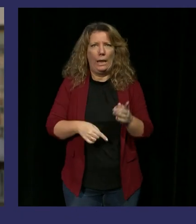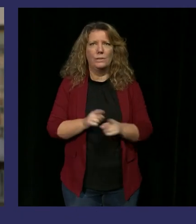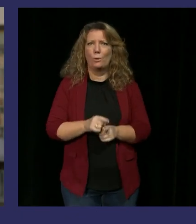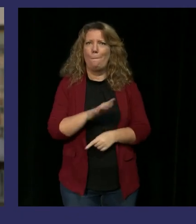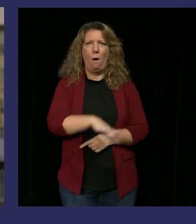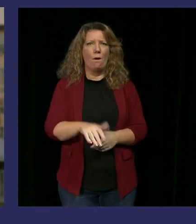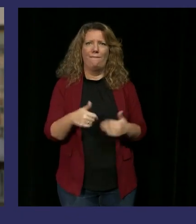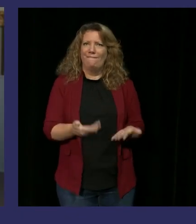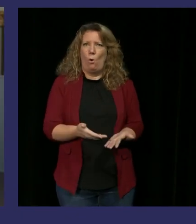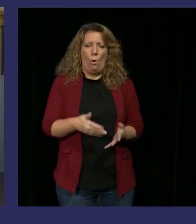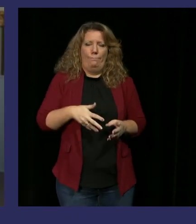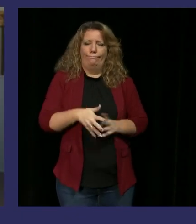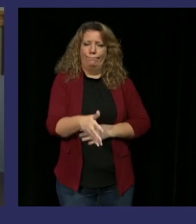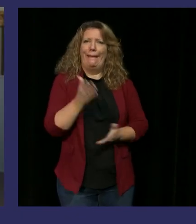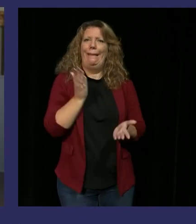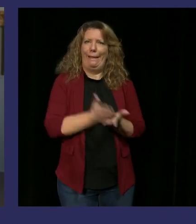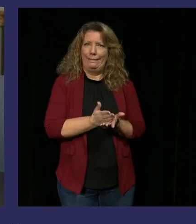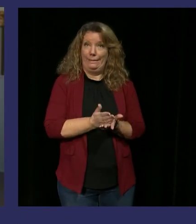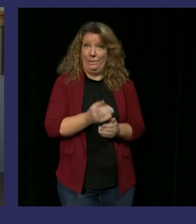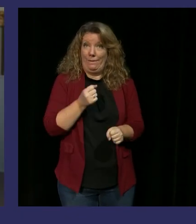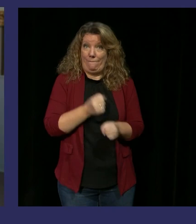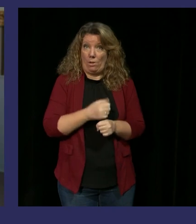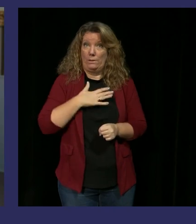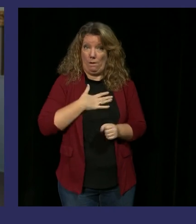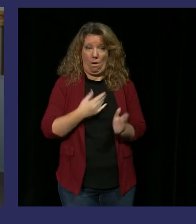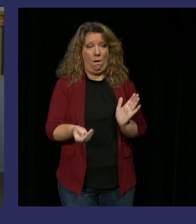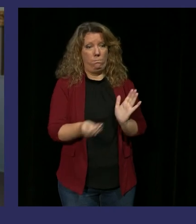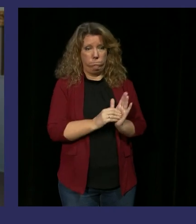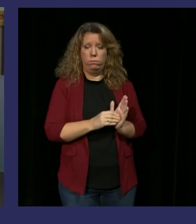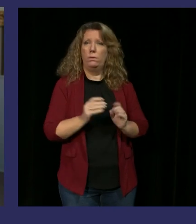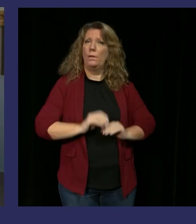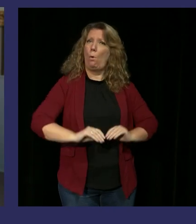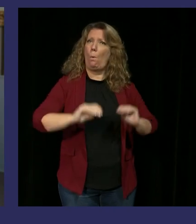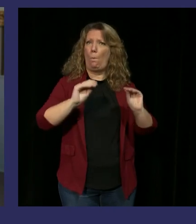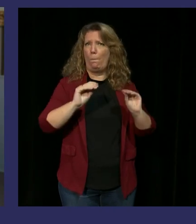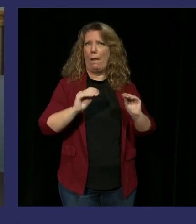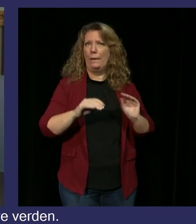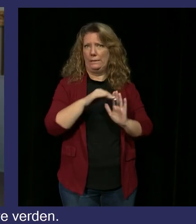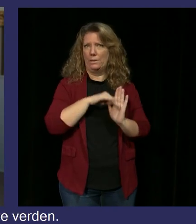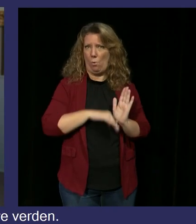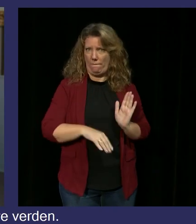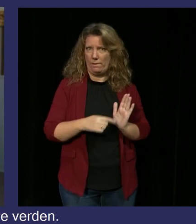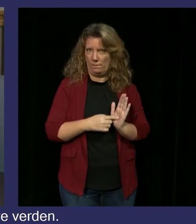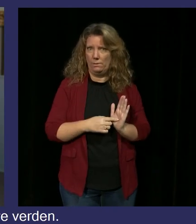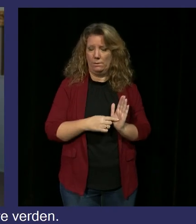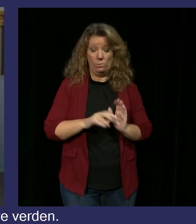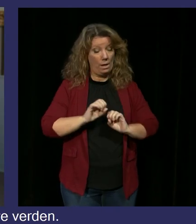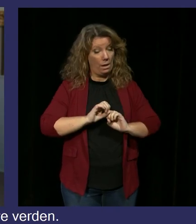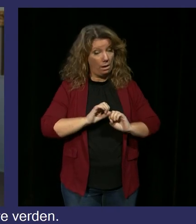i opplæringsloven. Så det en helt åpenbar utfordring. Men